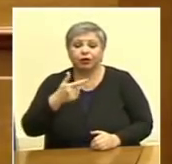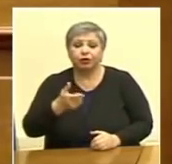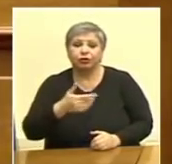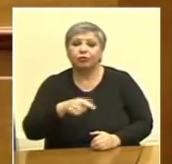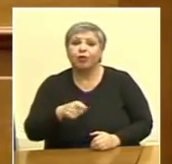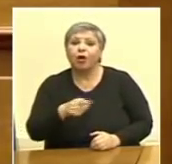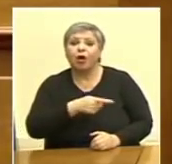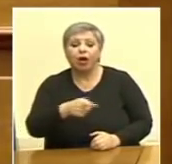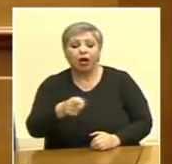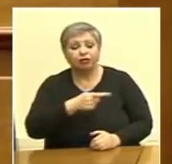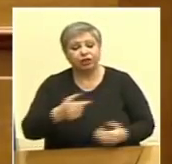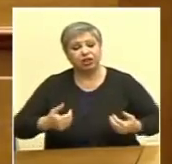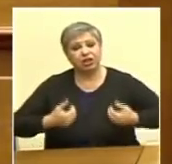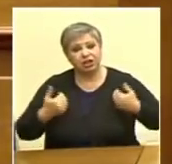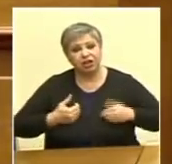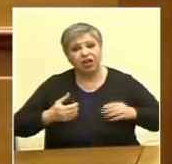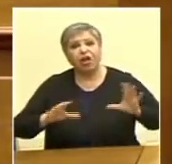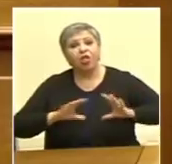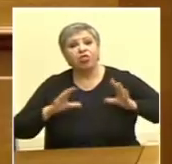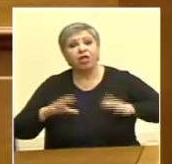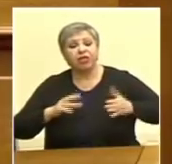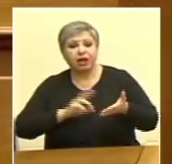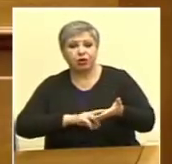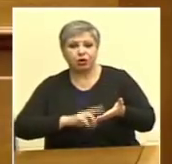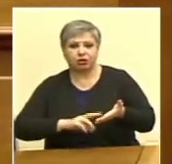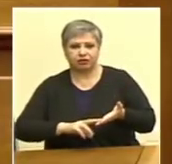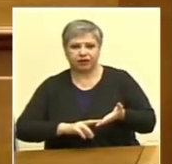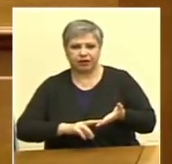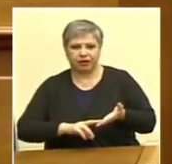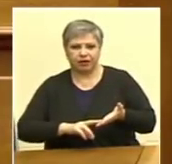ανθρώπους να δουλεύουν ανασφάλιστοι. Εμείς, από την άλλη,